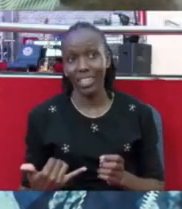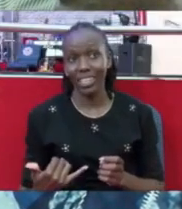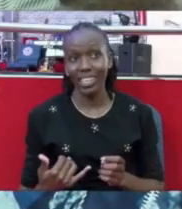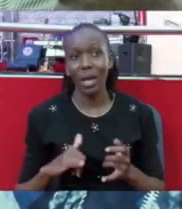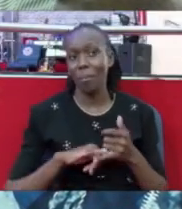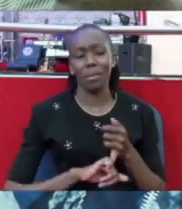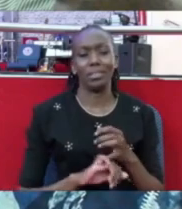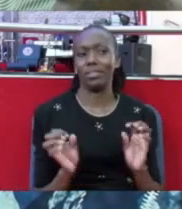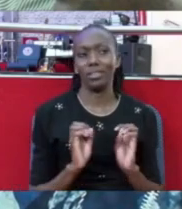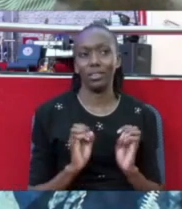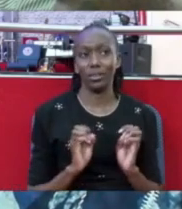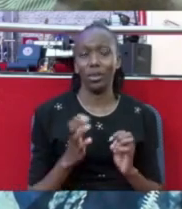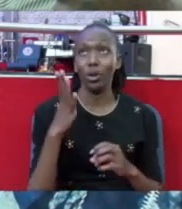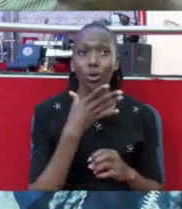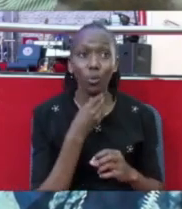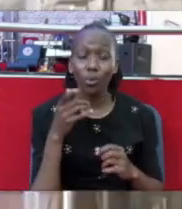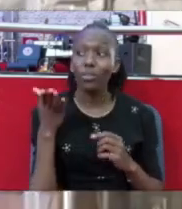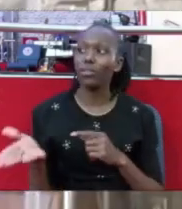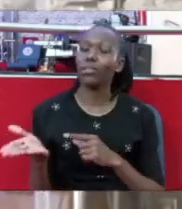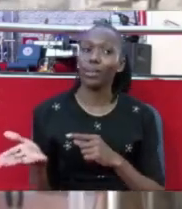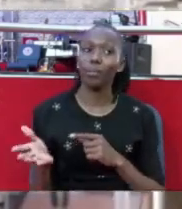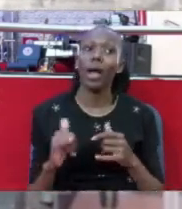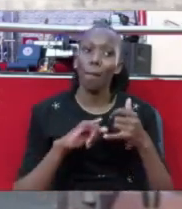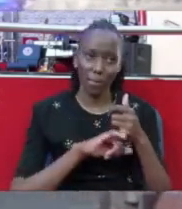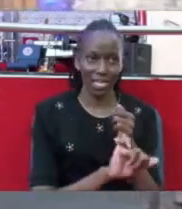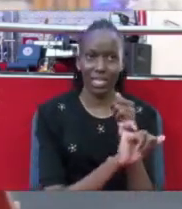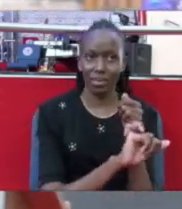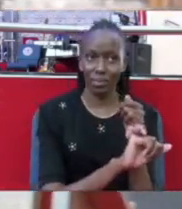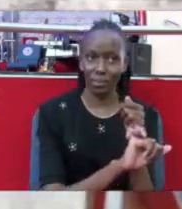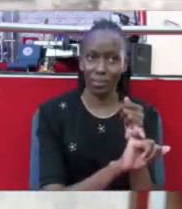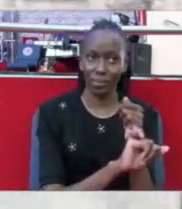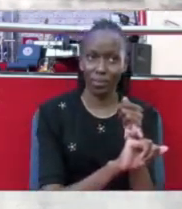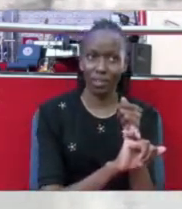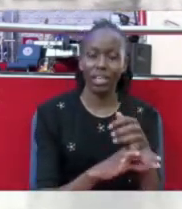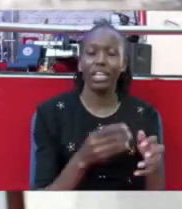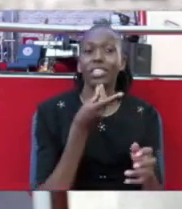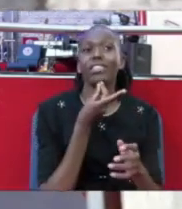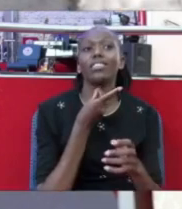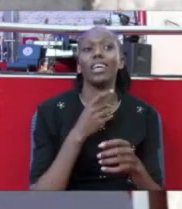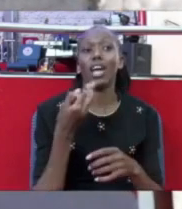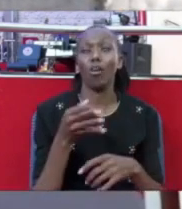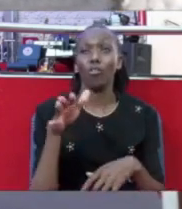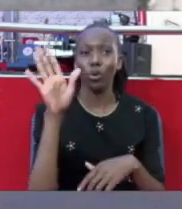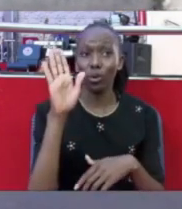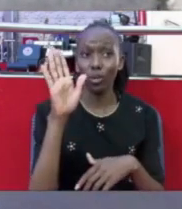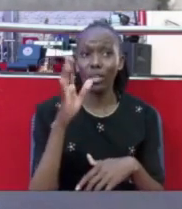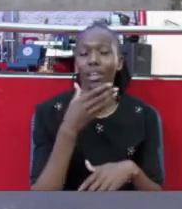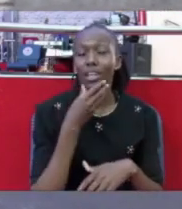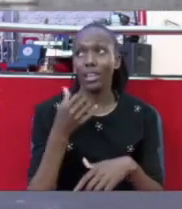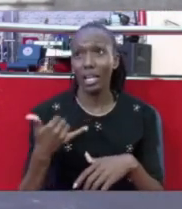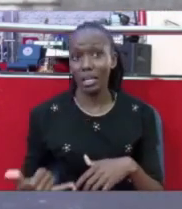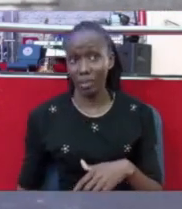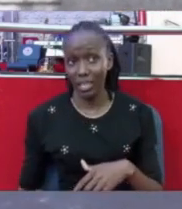He likes them to get married. Anataka wale wawe katika ndoa. It is the desire of God that young men get married. Ni tamanio